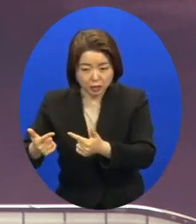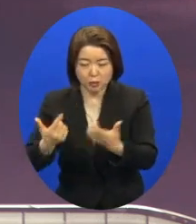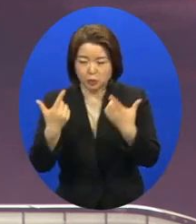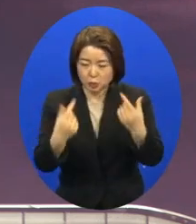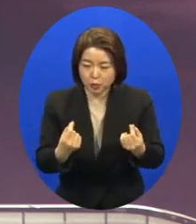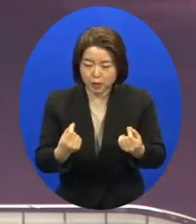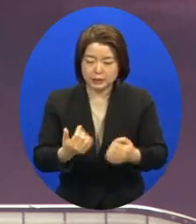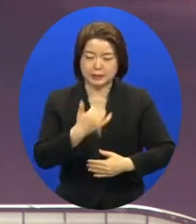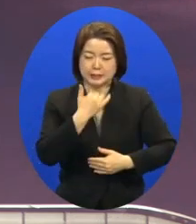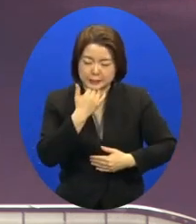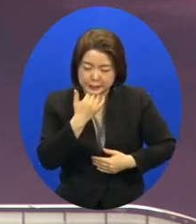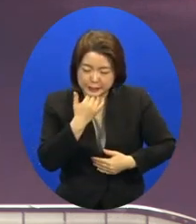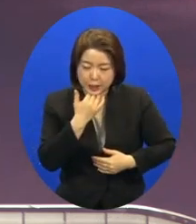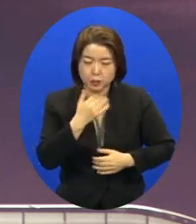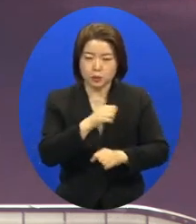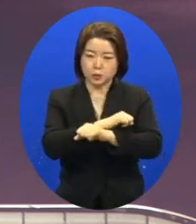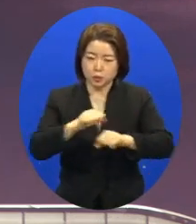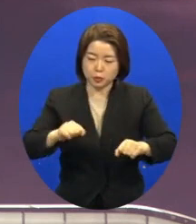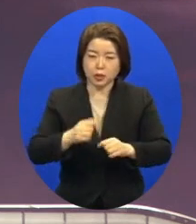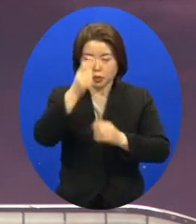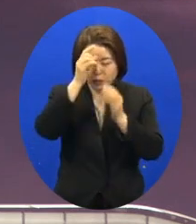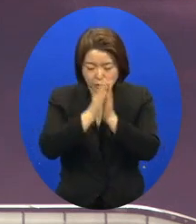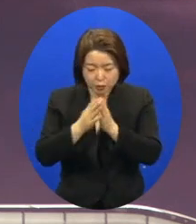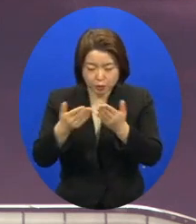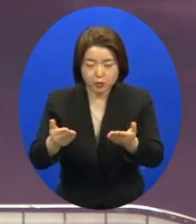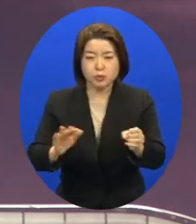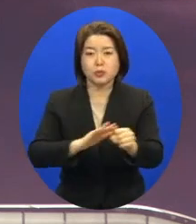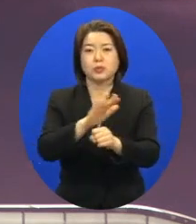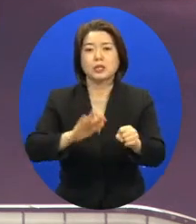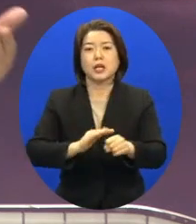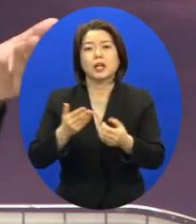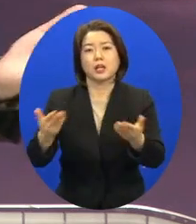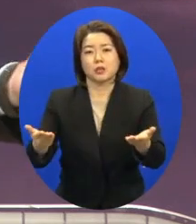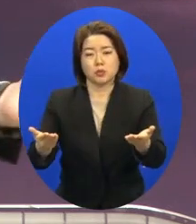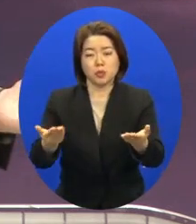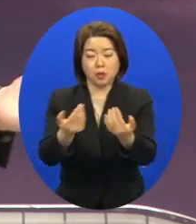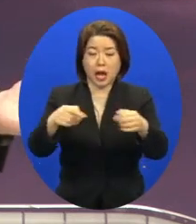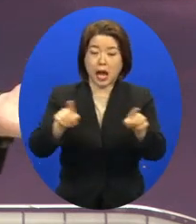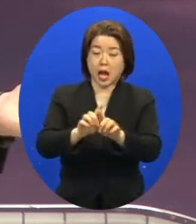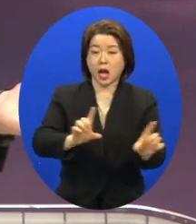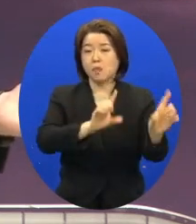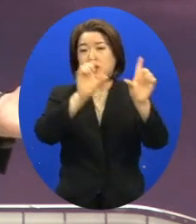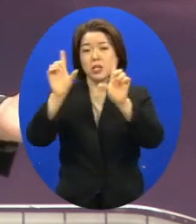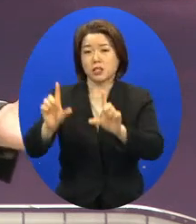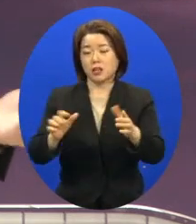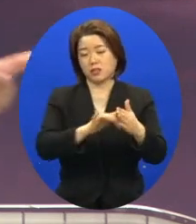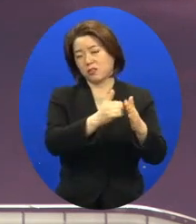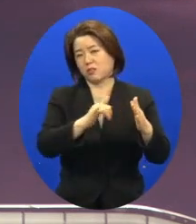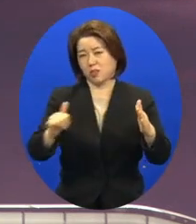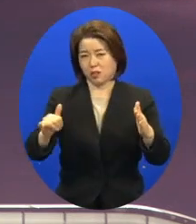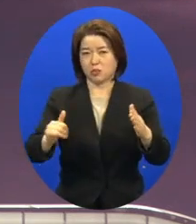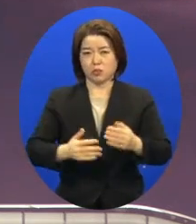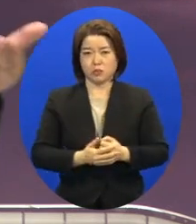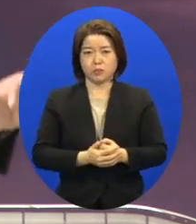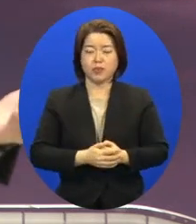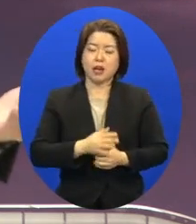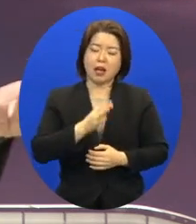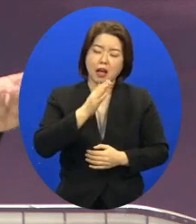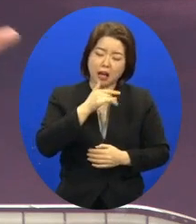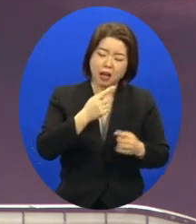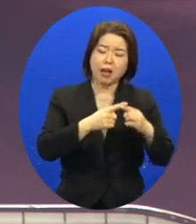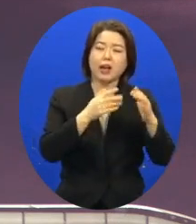기다리고 용서하고 기도하고 사랑하며 함께 사는 것이 가족이잖아요. 아, 교인들이